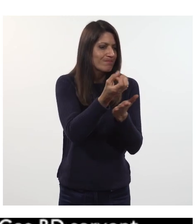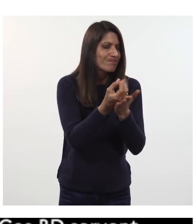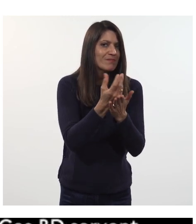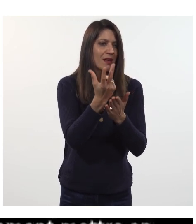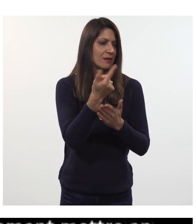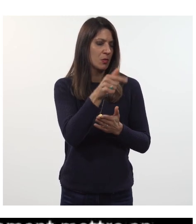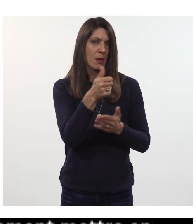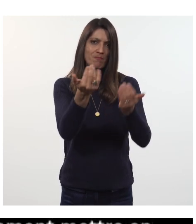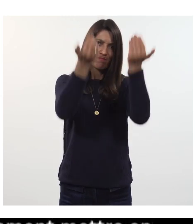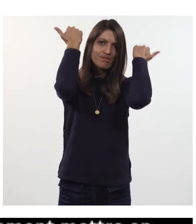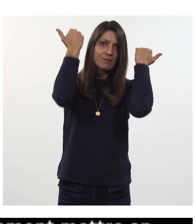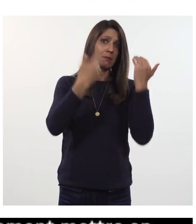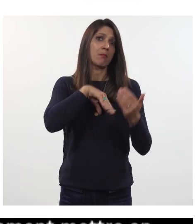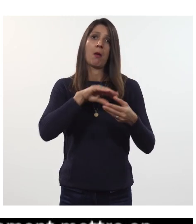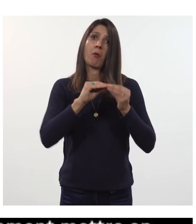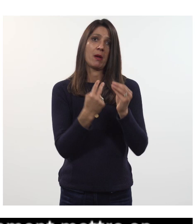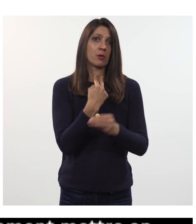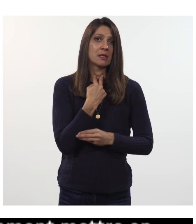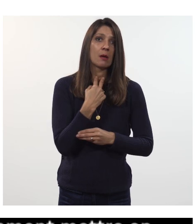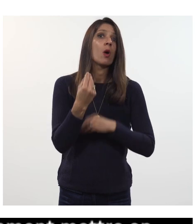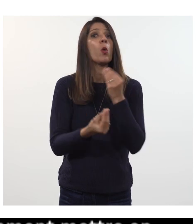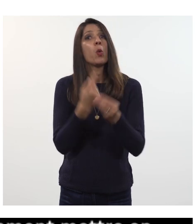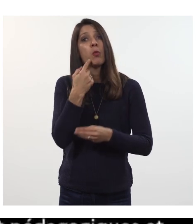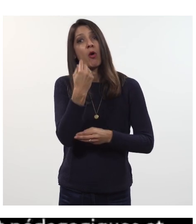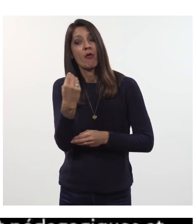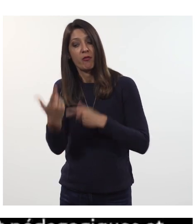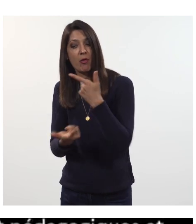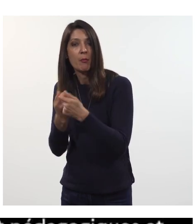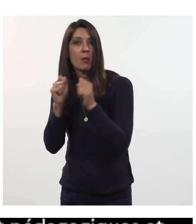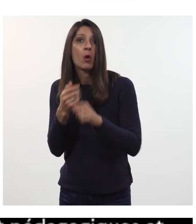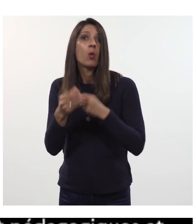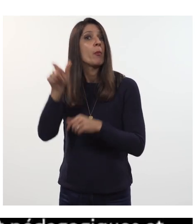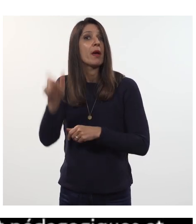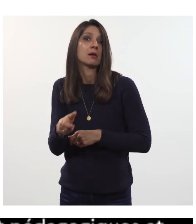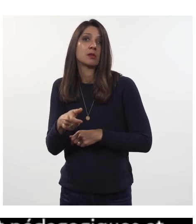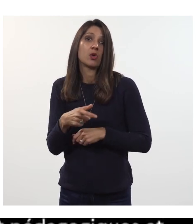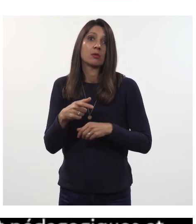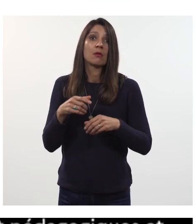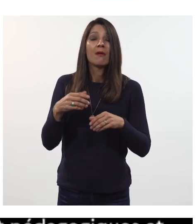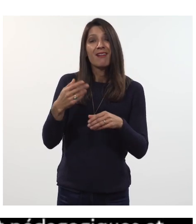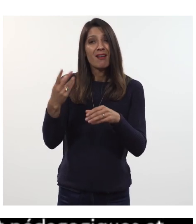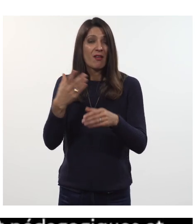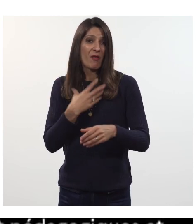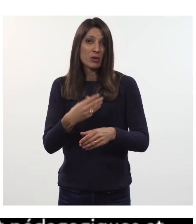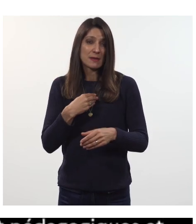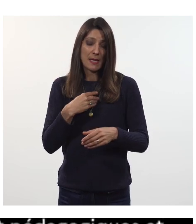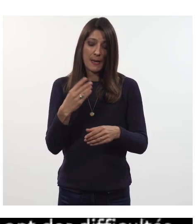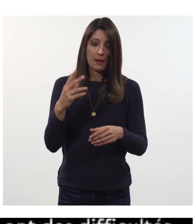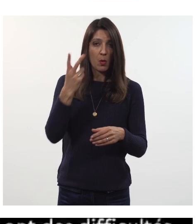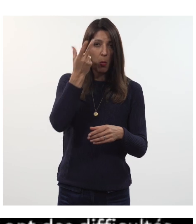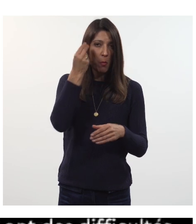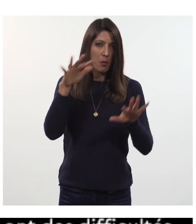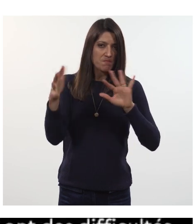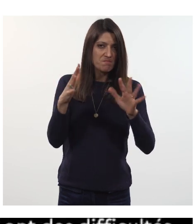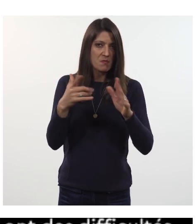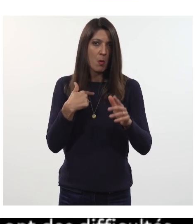du fait de leur handicap, mais aussi pour des enfants, des personnes qui ne parlent pas ou mal français. Elles peuvent être donc utiles pour tout le